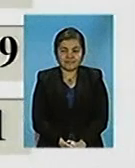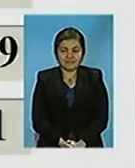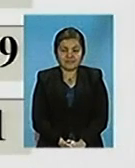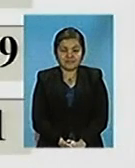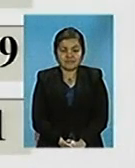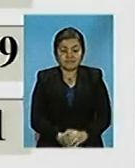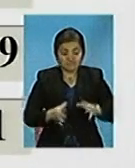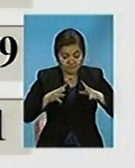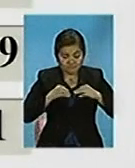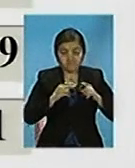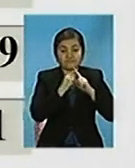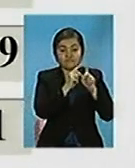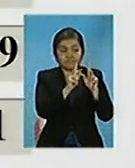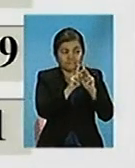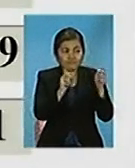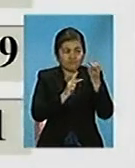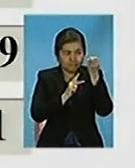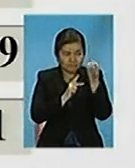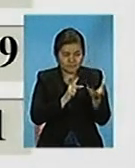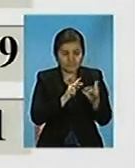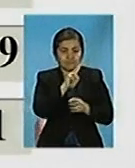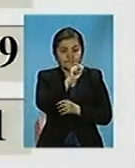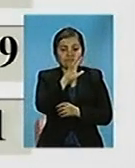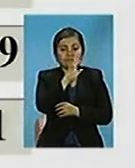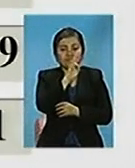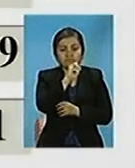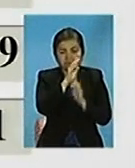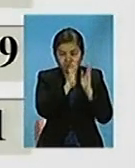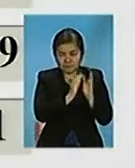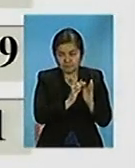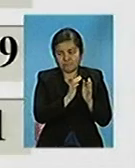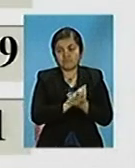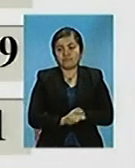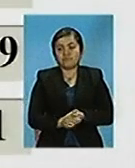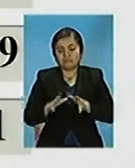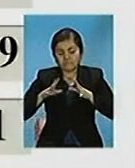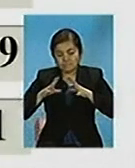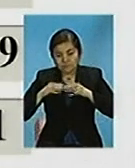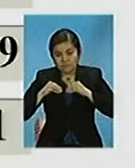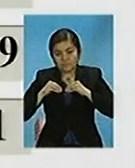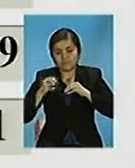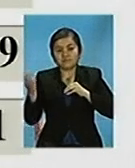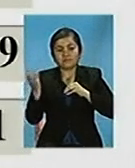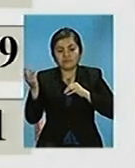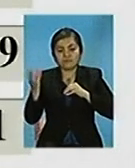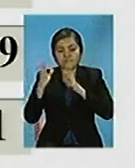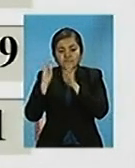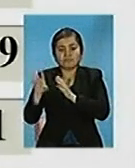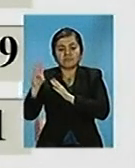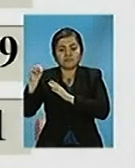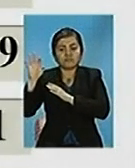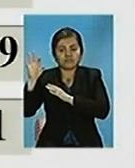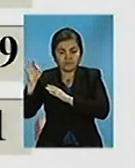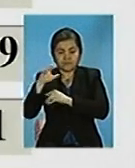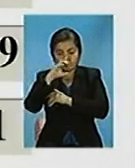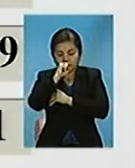เห็นด้วยกับคณะกรรมการเสียงข้างมากนะครับ270เห็นด้วยกับคณะกรรมการเสียงข้างน้อย49ง